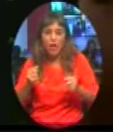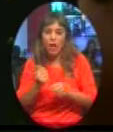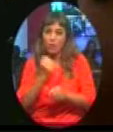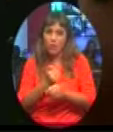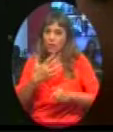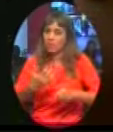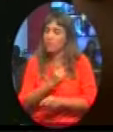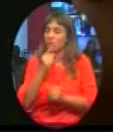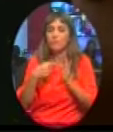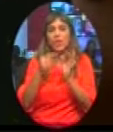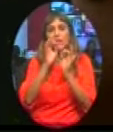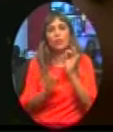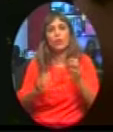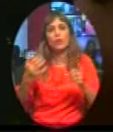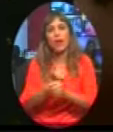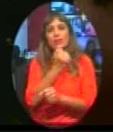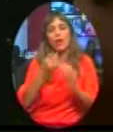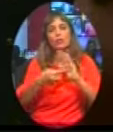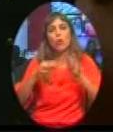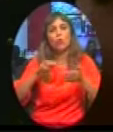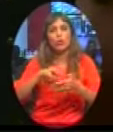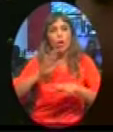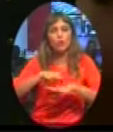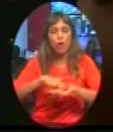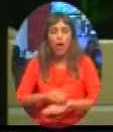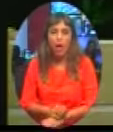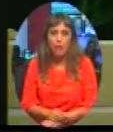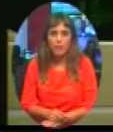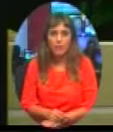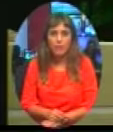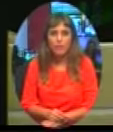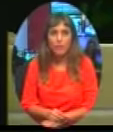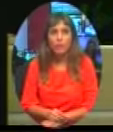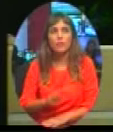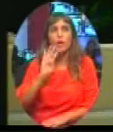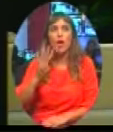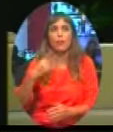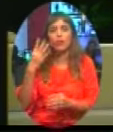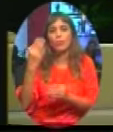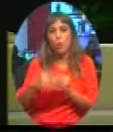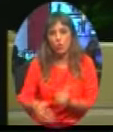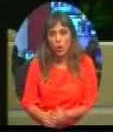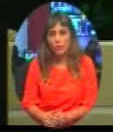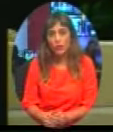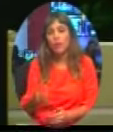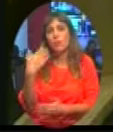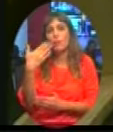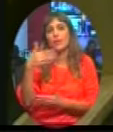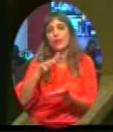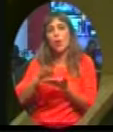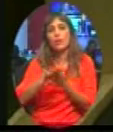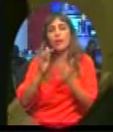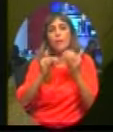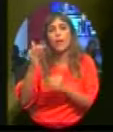נתונים לגבי הצלחתן של תוכניות הכשרה. זאת כאשר בארבע השנים האחרונות המדינה הוציאה למעלה